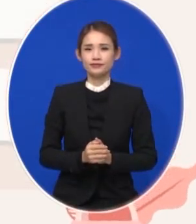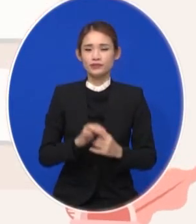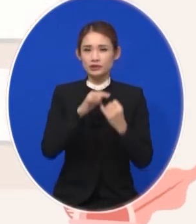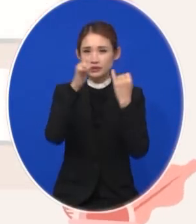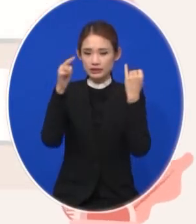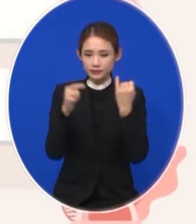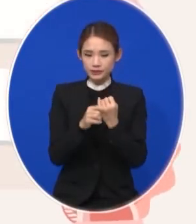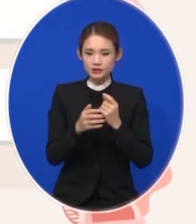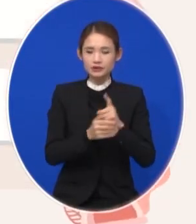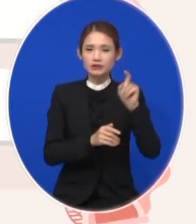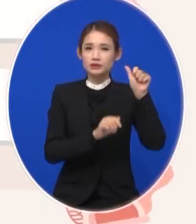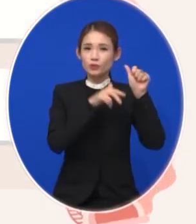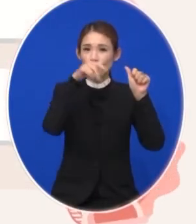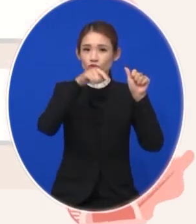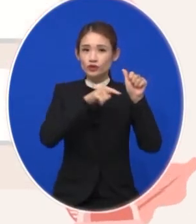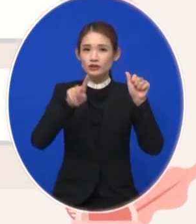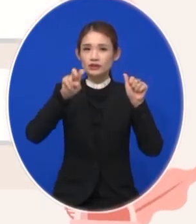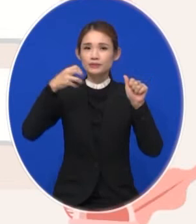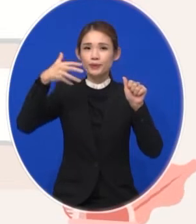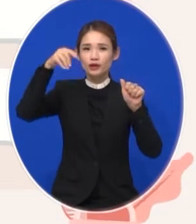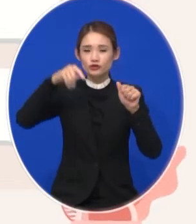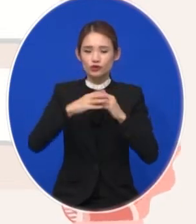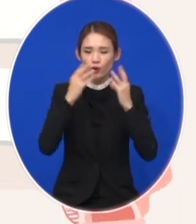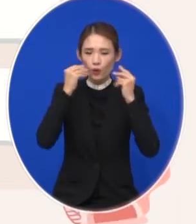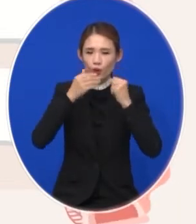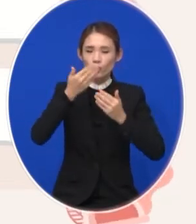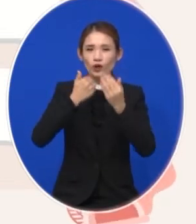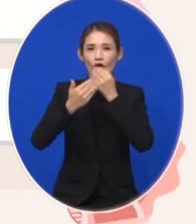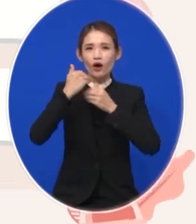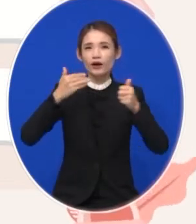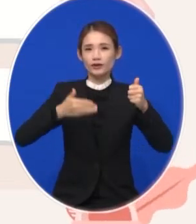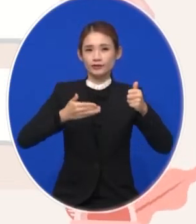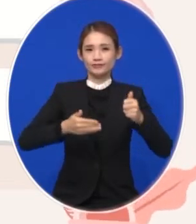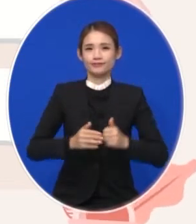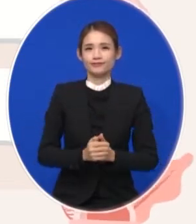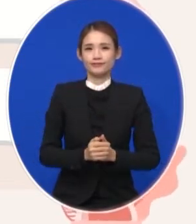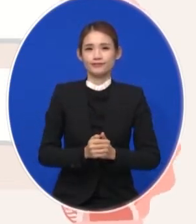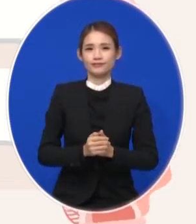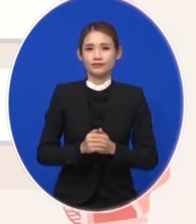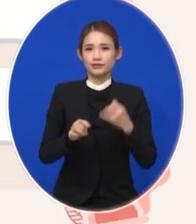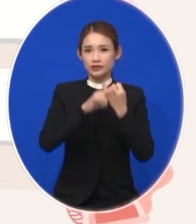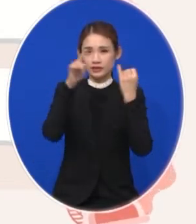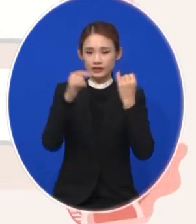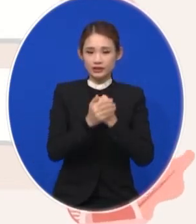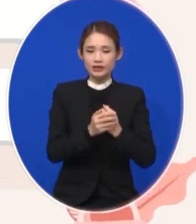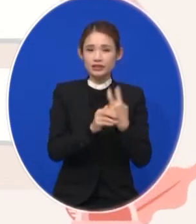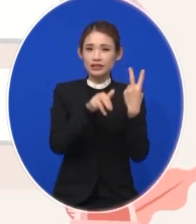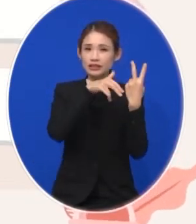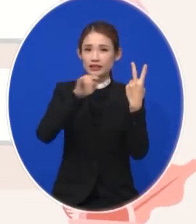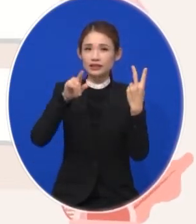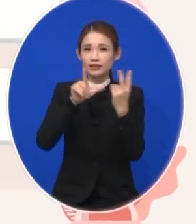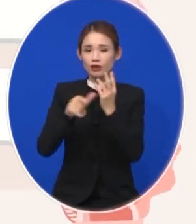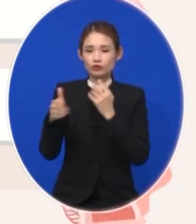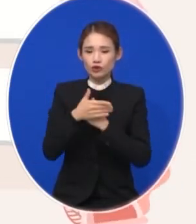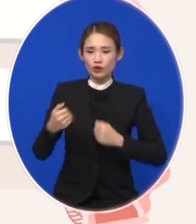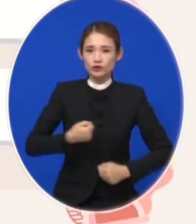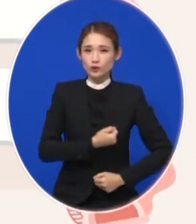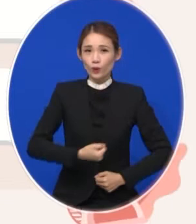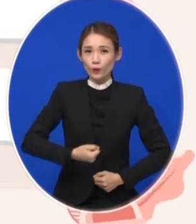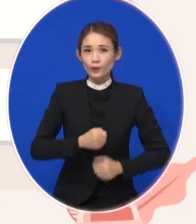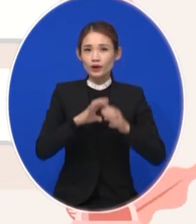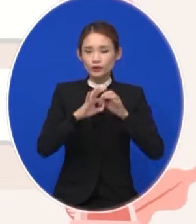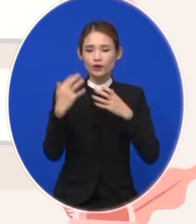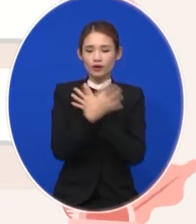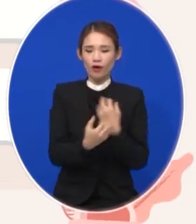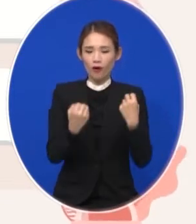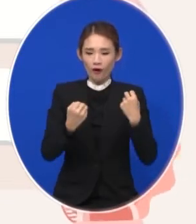임신 15주부터 28주까지는 고른 영양 섭취가 중요합니다. 임신 2기부터 초음파를 통해 태아의